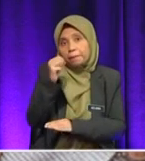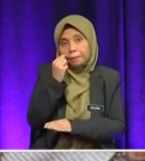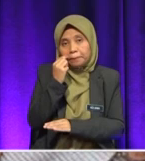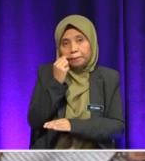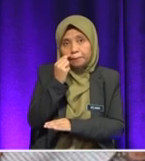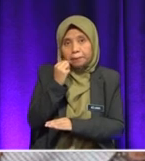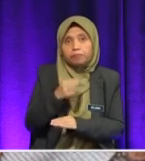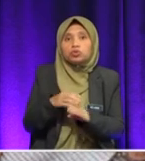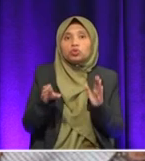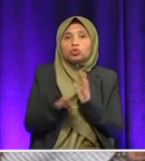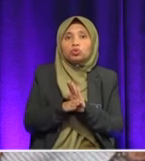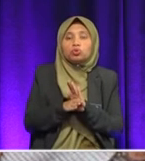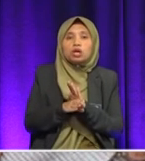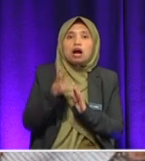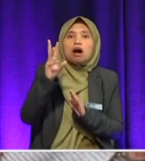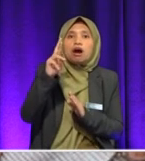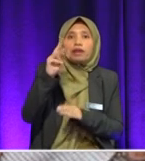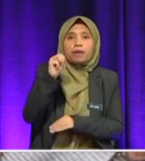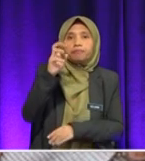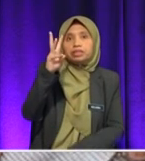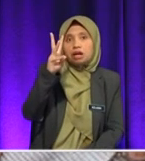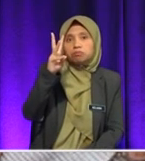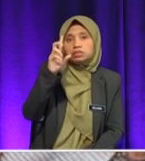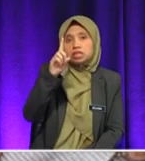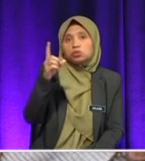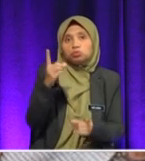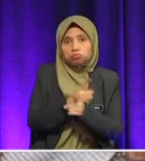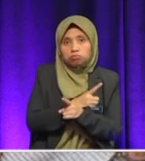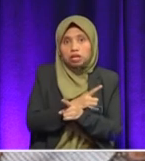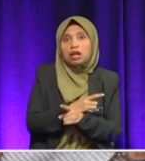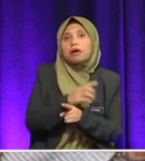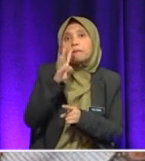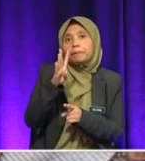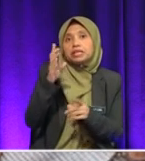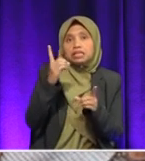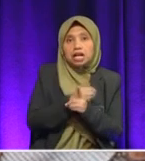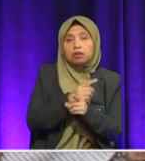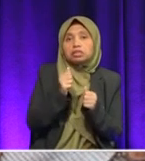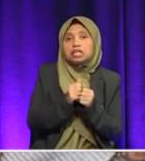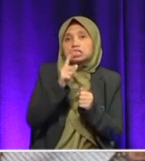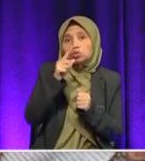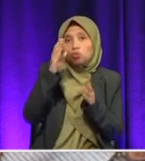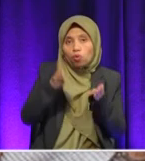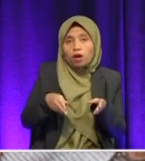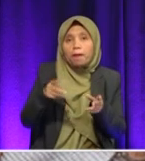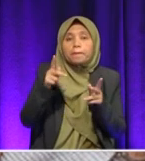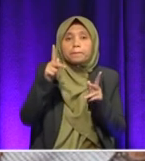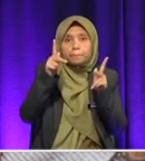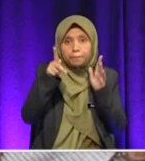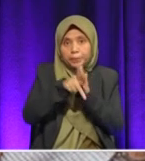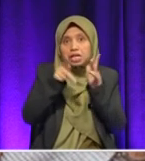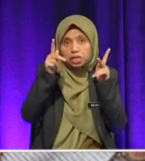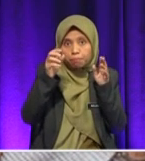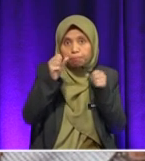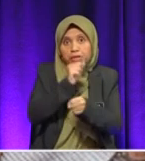di sini tagged minum enam ringgi rm-604 jarak menengah seorang pekerja jadi 20 Bukit